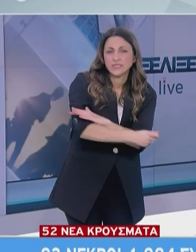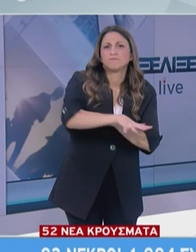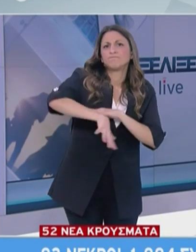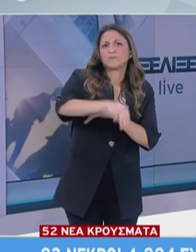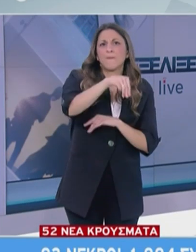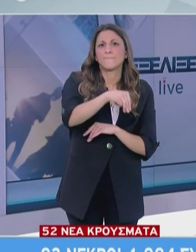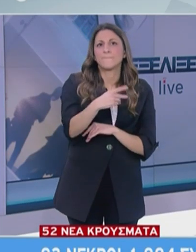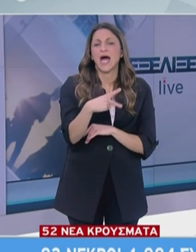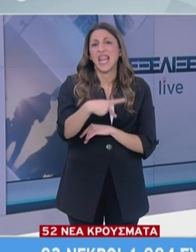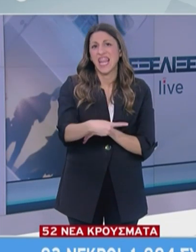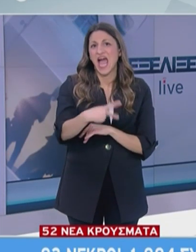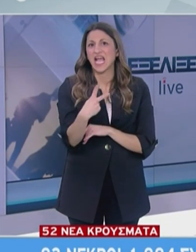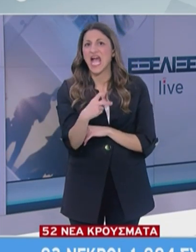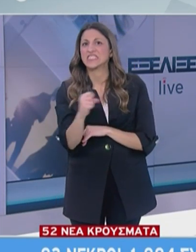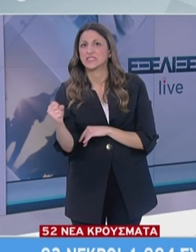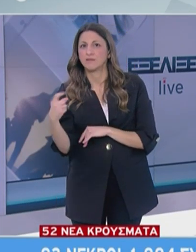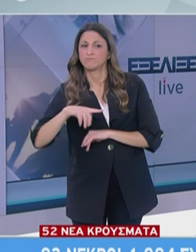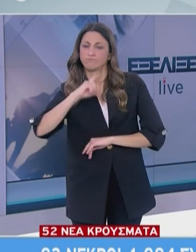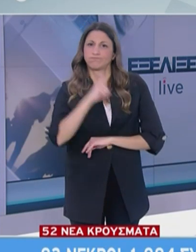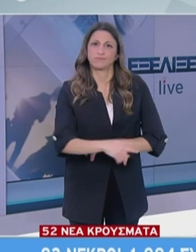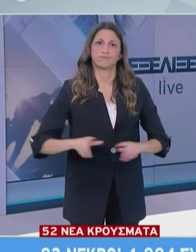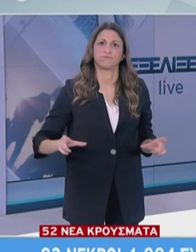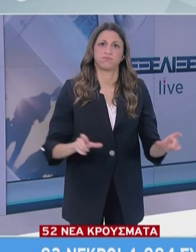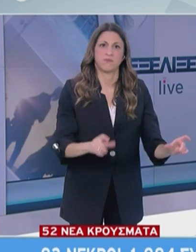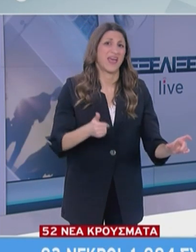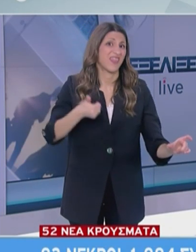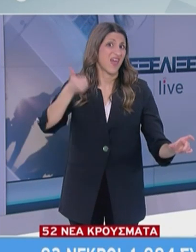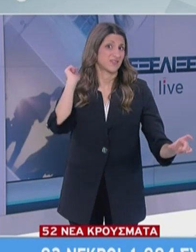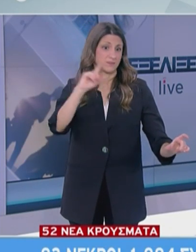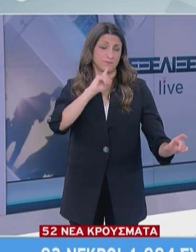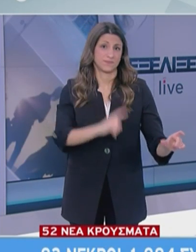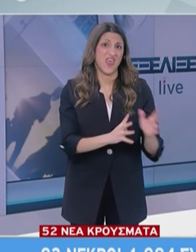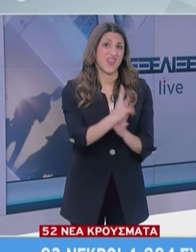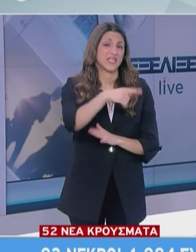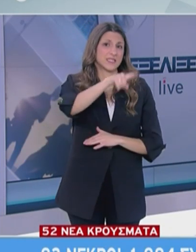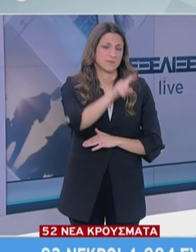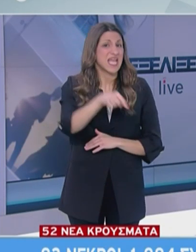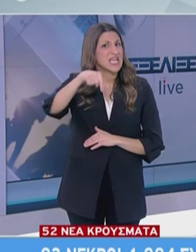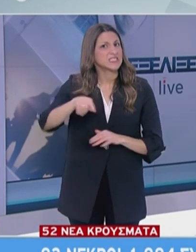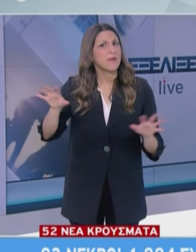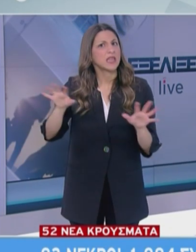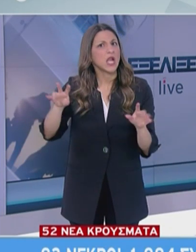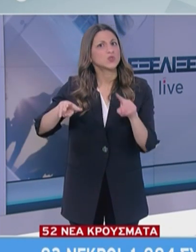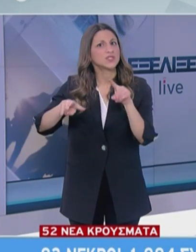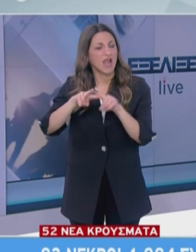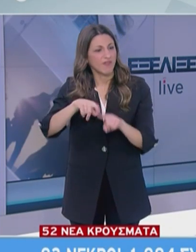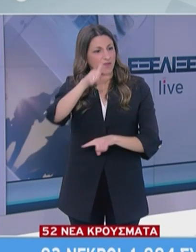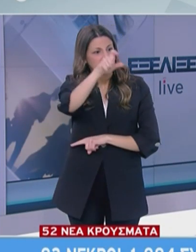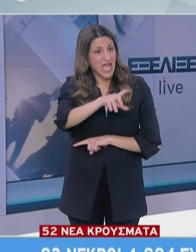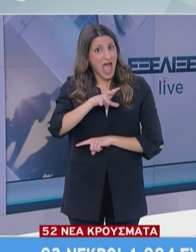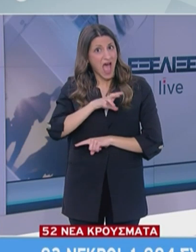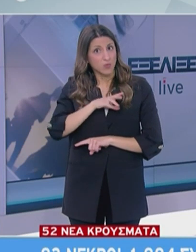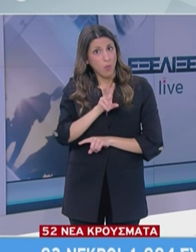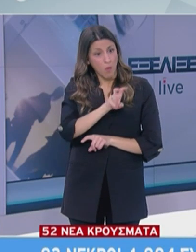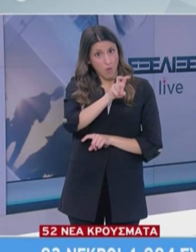σε υγειονομικό αποκλεισμό. Σήμερα, κατά τη διάρκεια τηλεοπτικού ρεπορτάζ τηλεόρασης του Α, καταγράφηκε αλλοδαπός επιβάτης σε